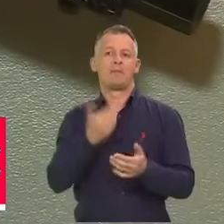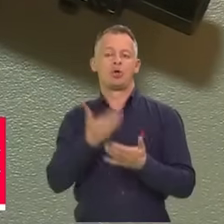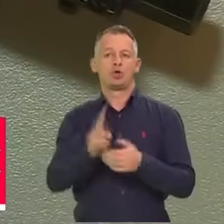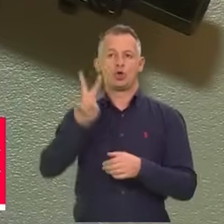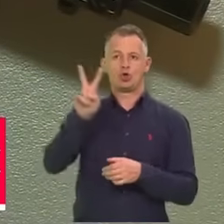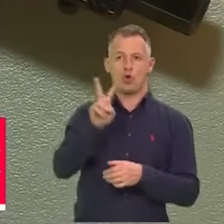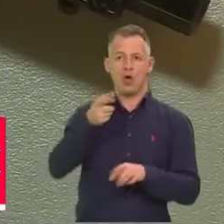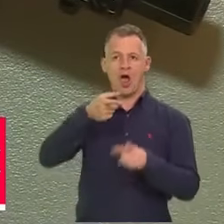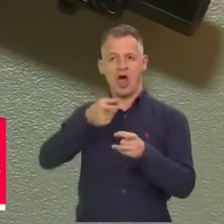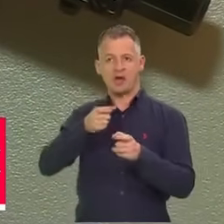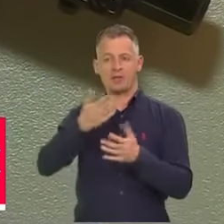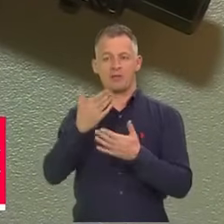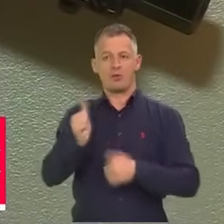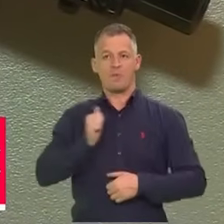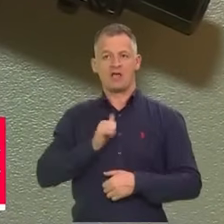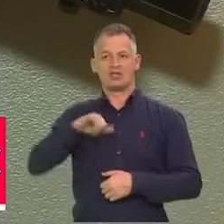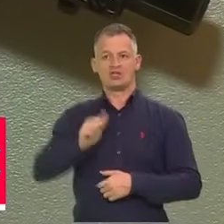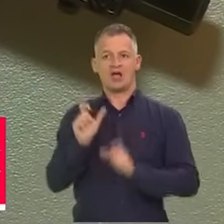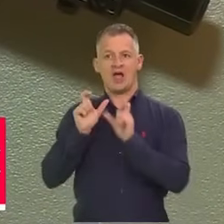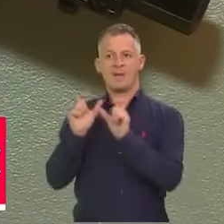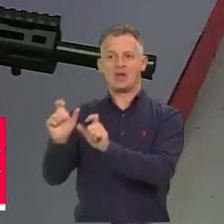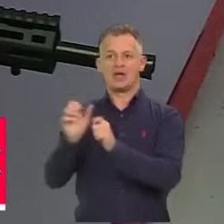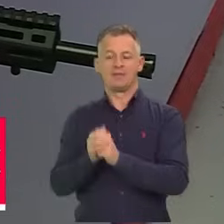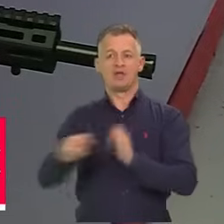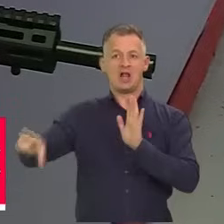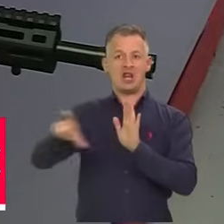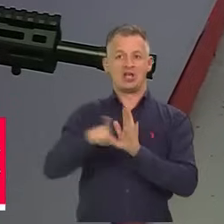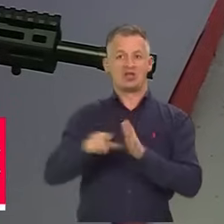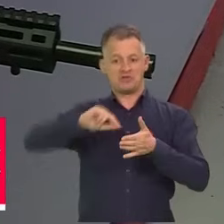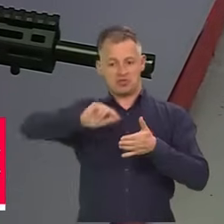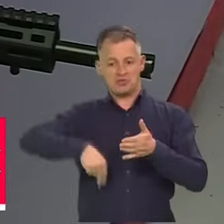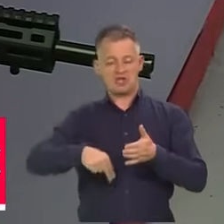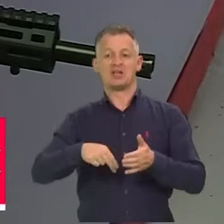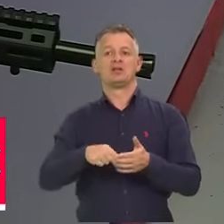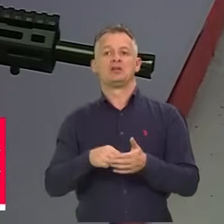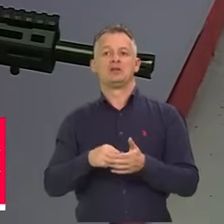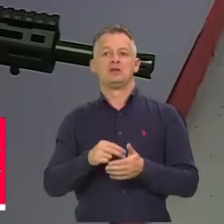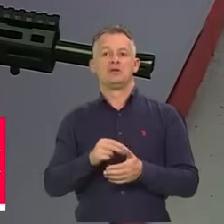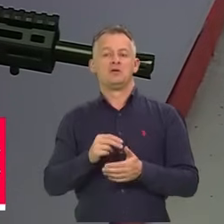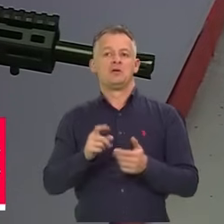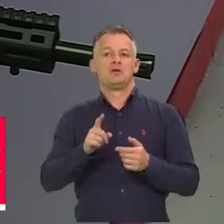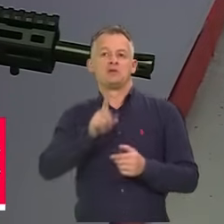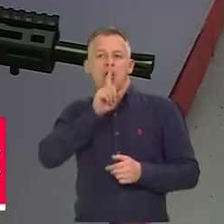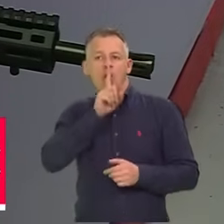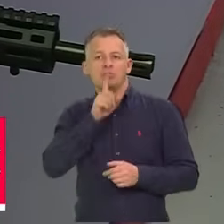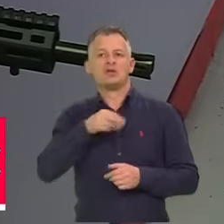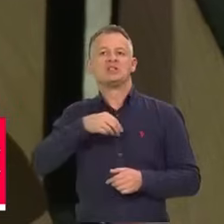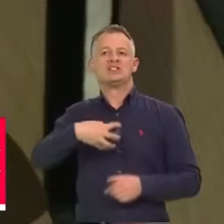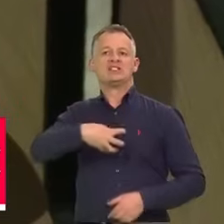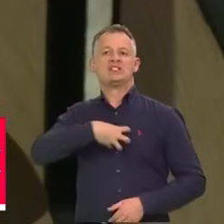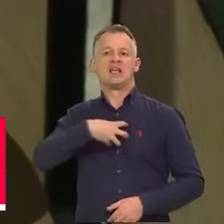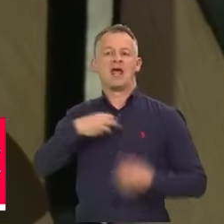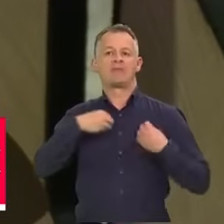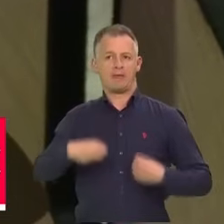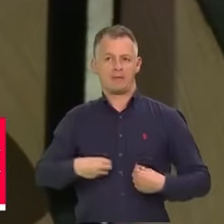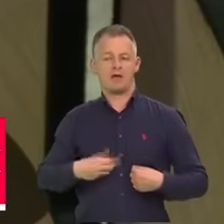și apărare. Legea, care a fost adoptată tacit de Senat, adică fără dezbatere și vot, a fost inițiată de mai